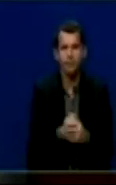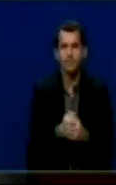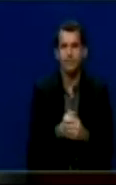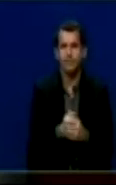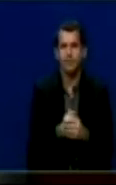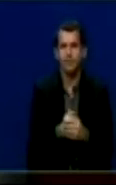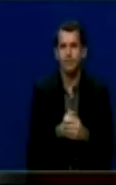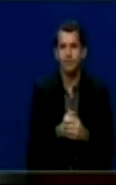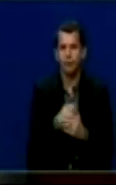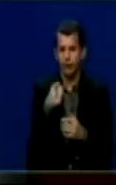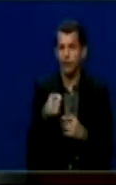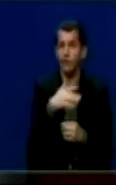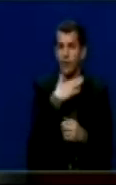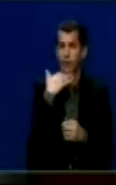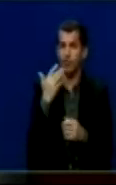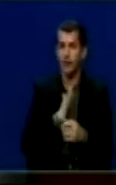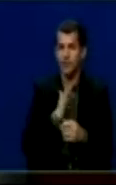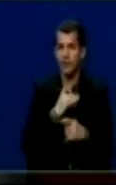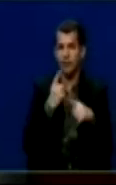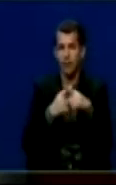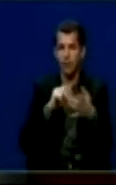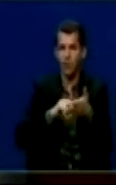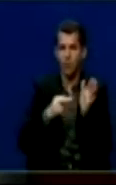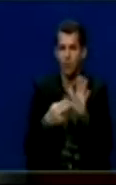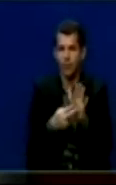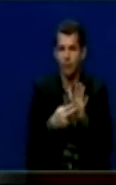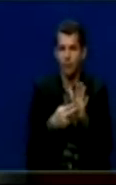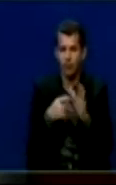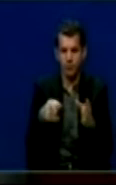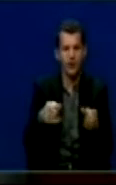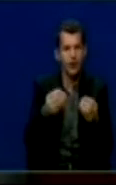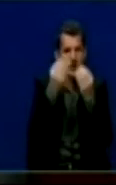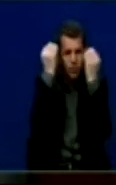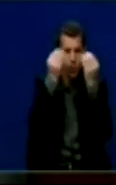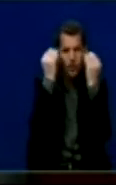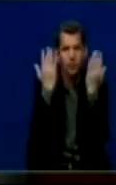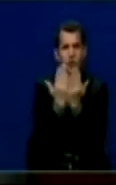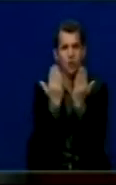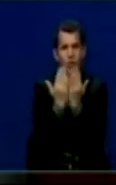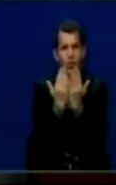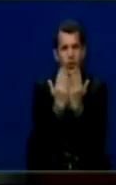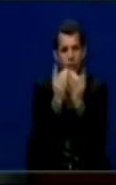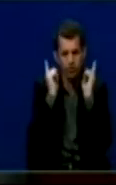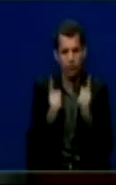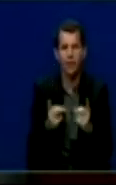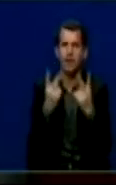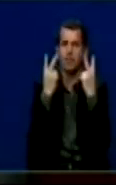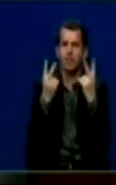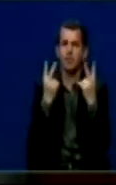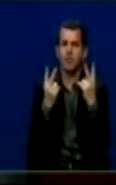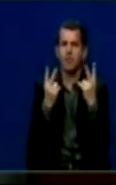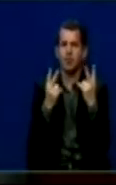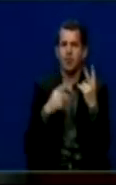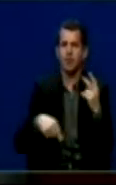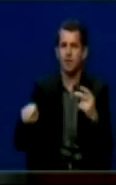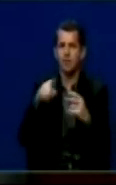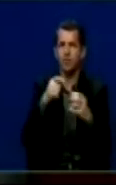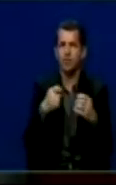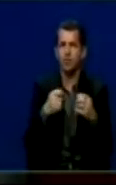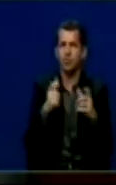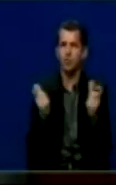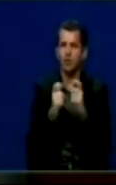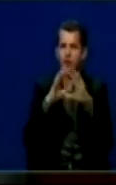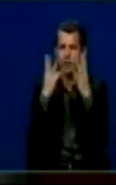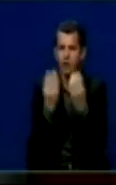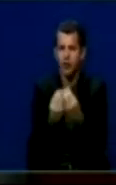kalimi i këtij kërcënimi dhe në përgjithësi kësaj krize që ka përfshirë sferën e arsimit në vendin tonë, duhet të jetë një nevojë domosdoshme për shoqërinë tonë, kurse këto